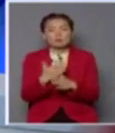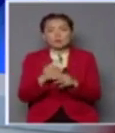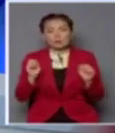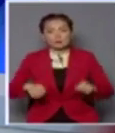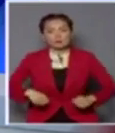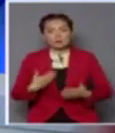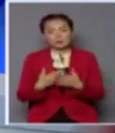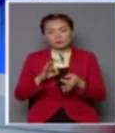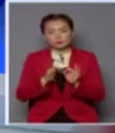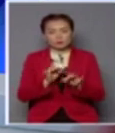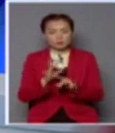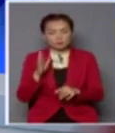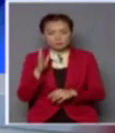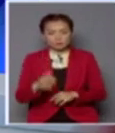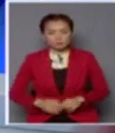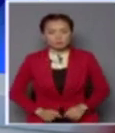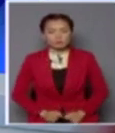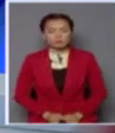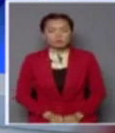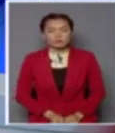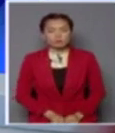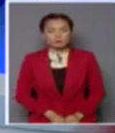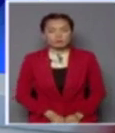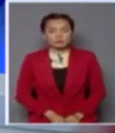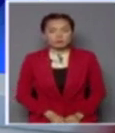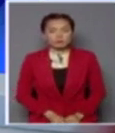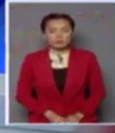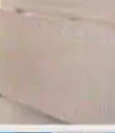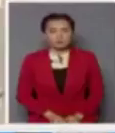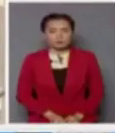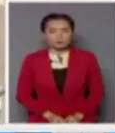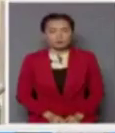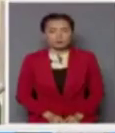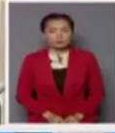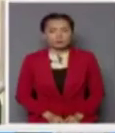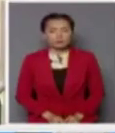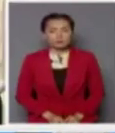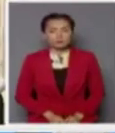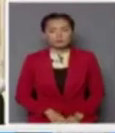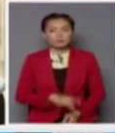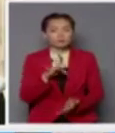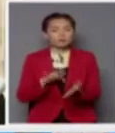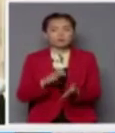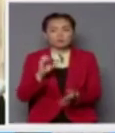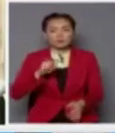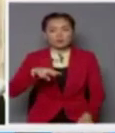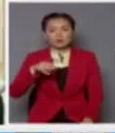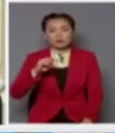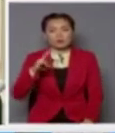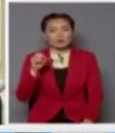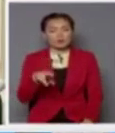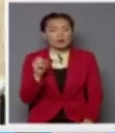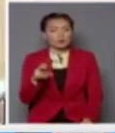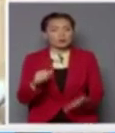Талабы қандай? Бұл сауалдарға әріптесім Шолпан Сисиналиева жауап іздеп көрді. Атырау қаласының тұрғыны Салтанат Кайкешова